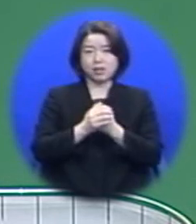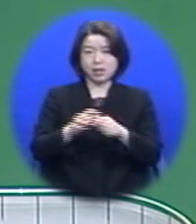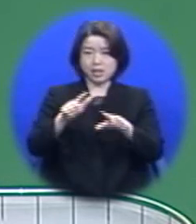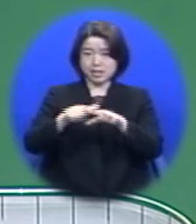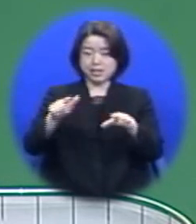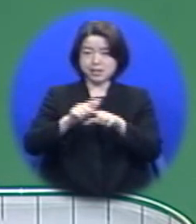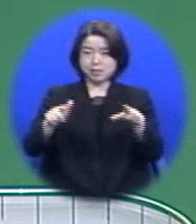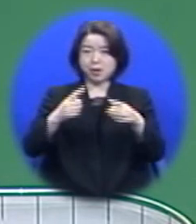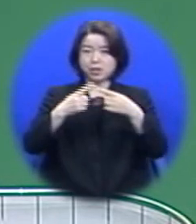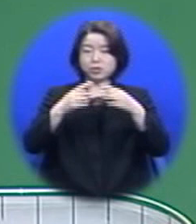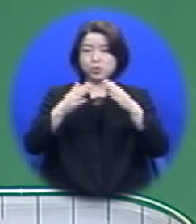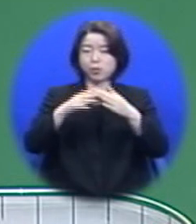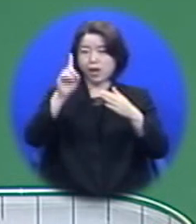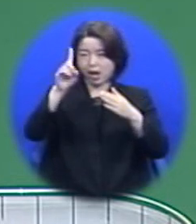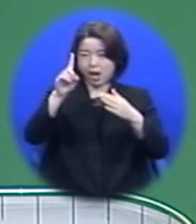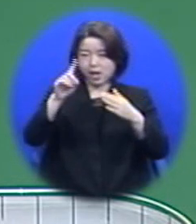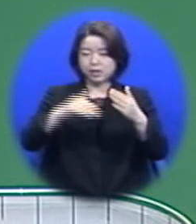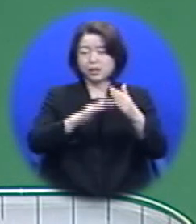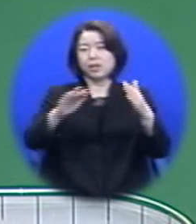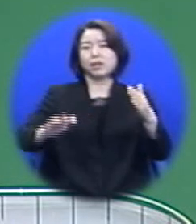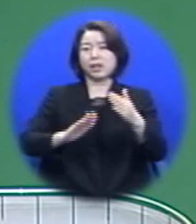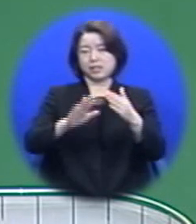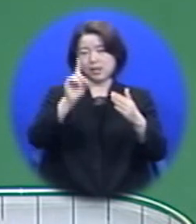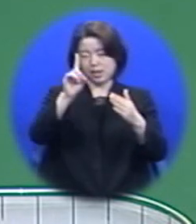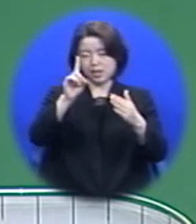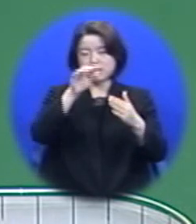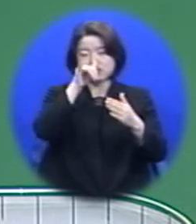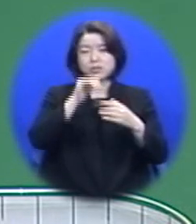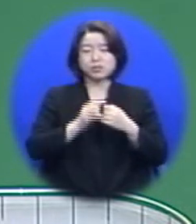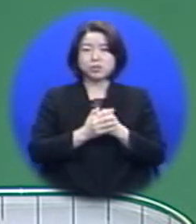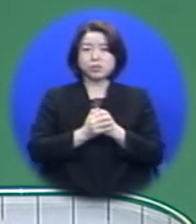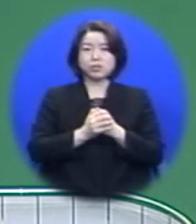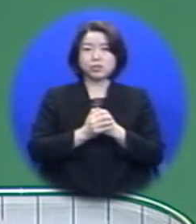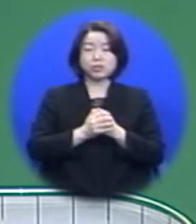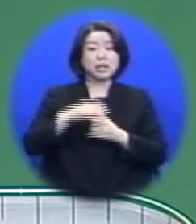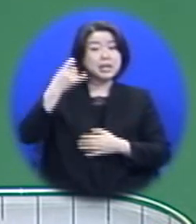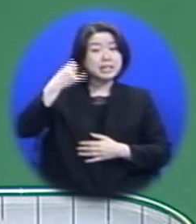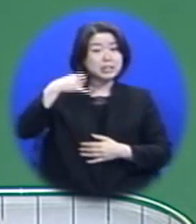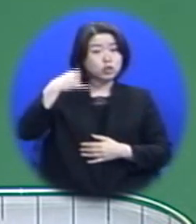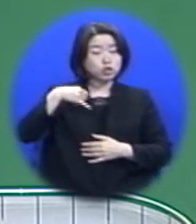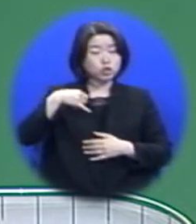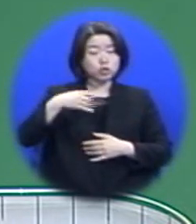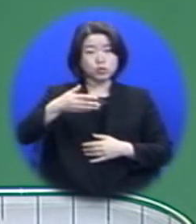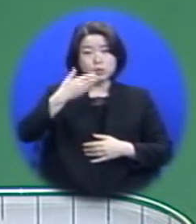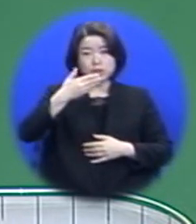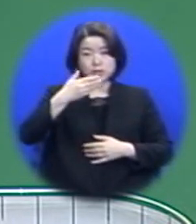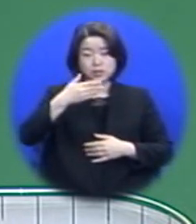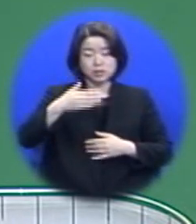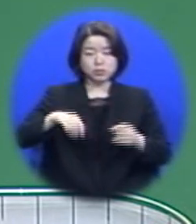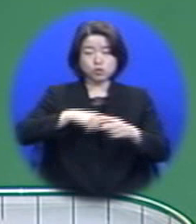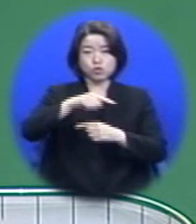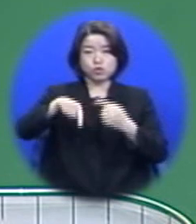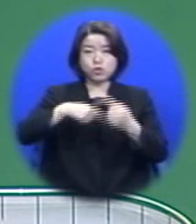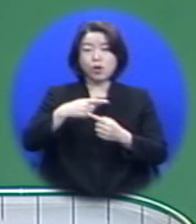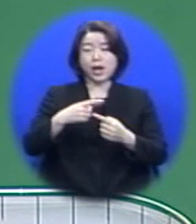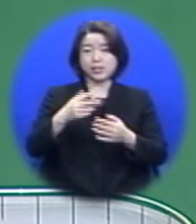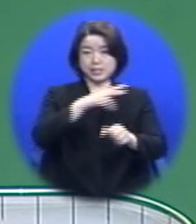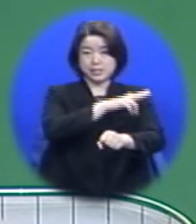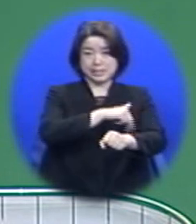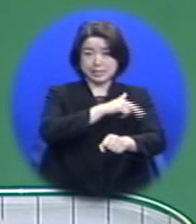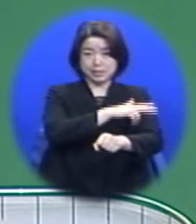교인 한 가정이 있었습니다 딱 한 가정이 있었어요 중국집을 하시는 식당을 하시는 분인데 그